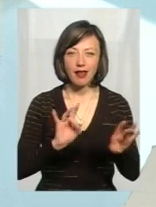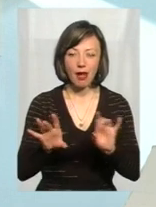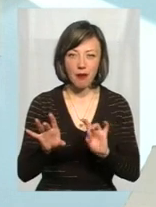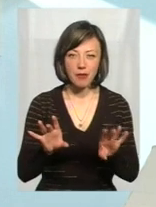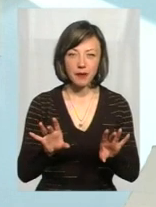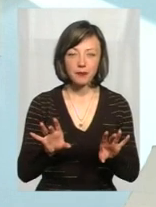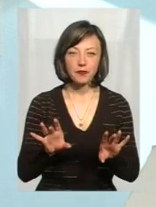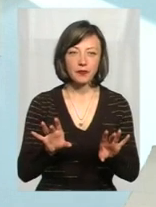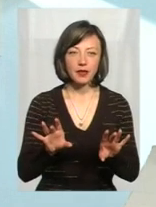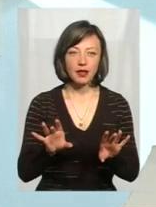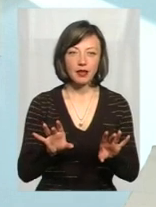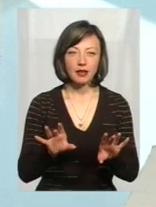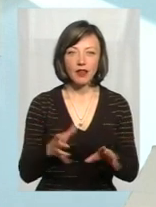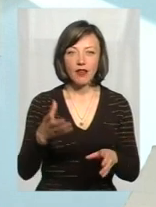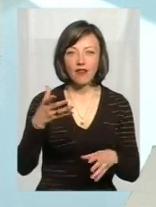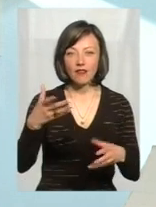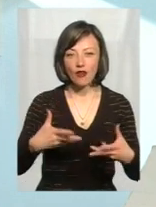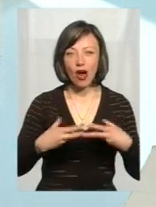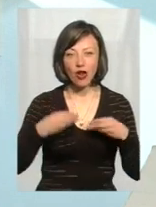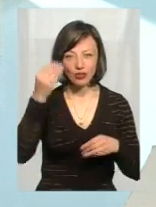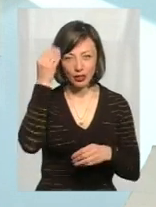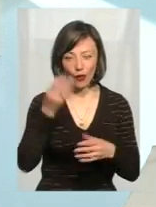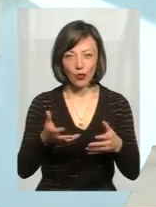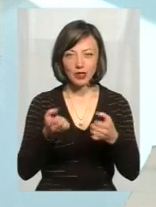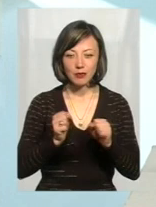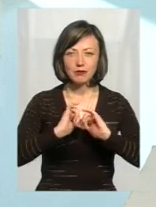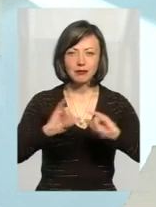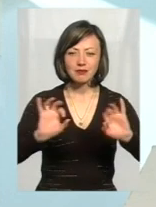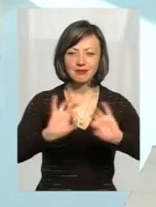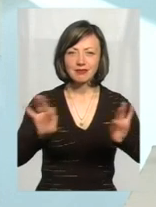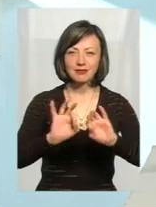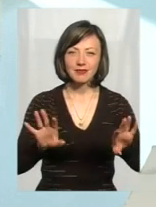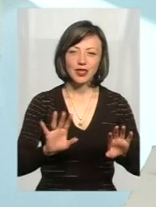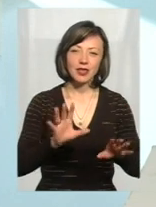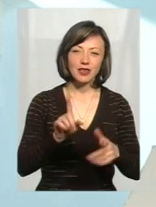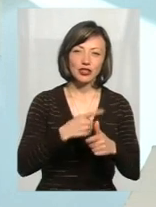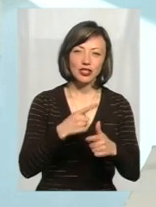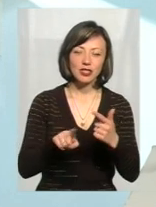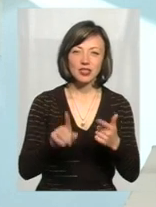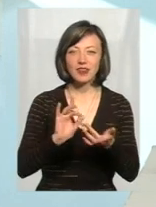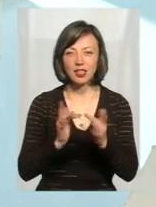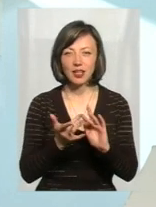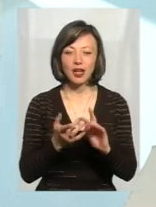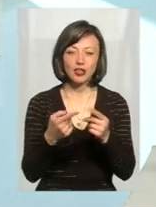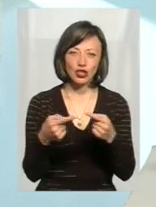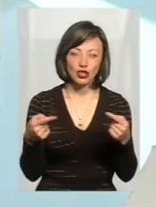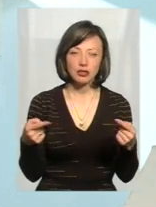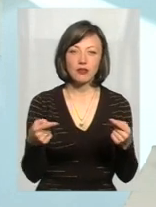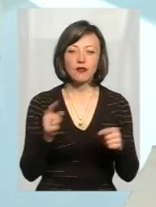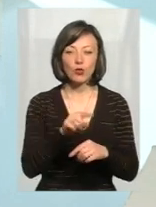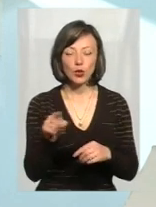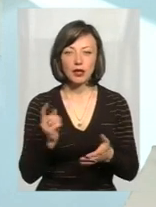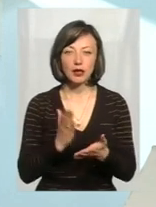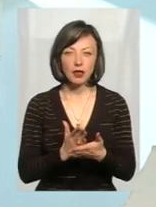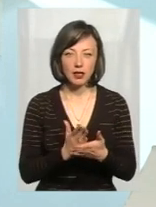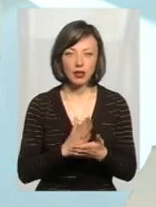промоції, носіями тих вражень, які вони отримали, і поширюючи їх через соціальні медіа, іншими шляхами, вони